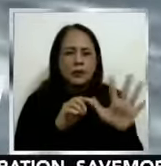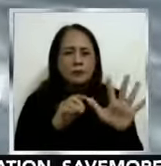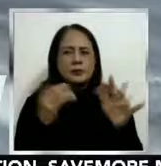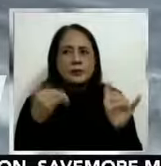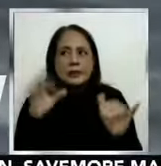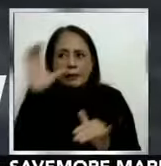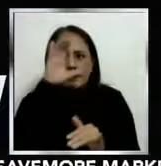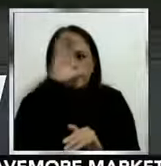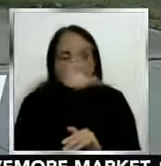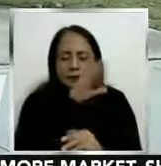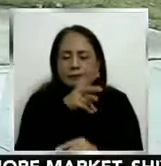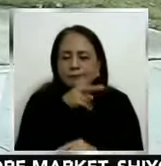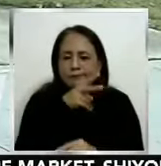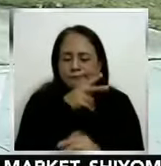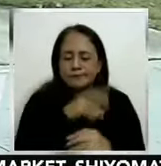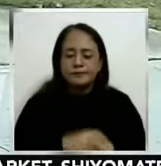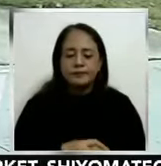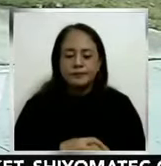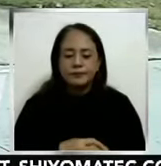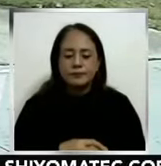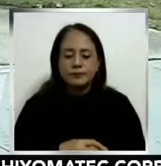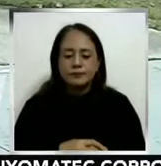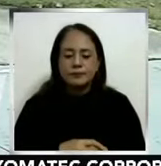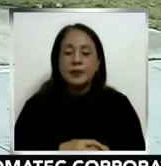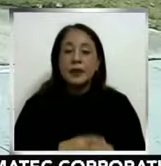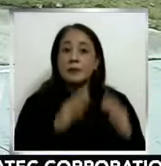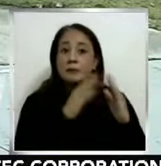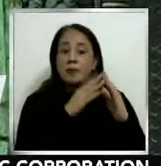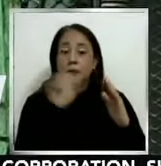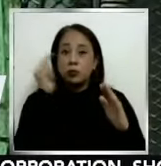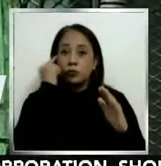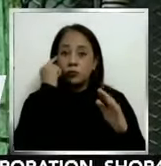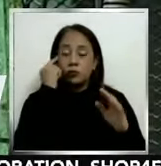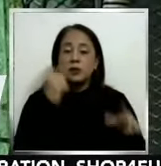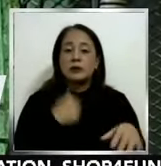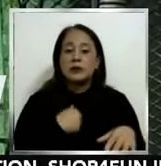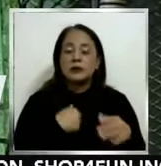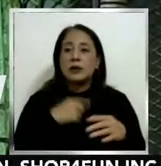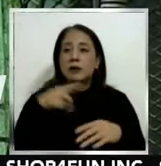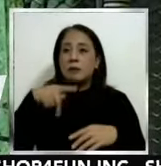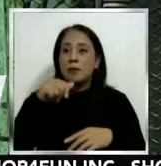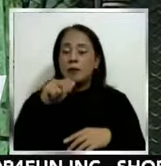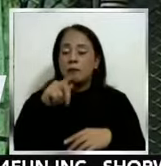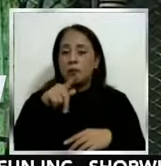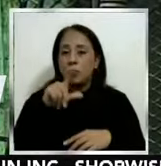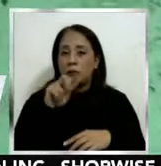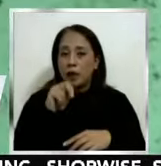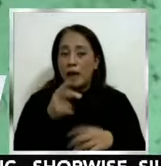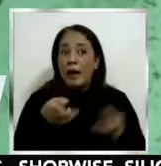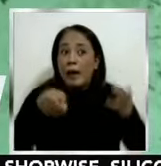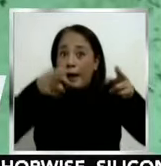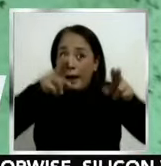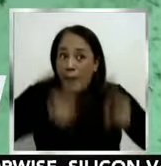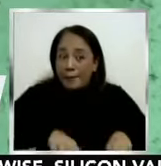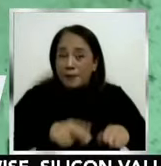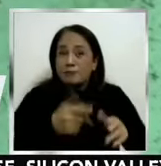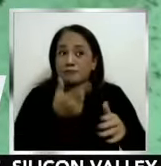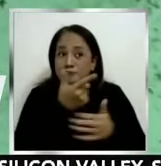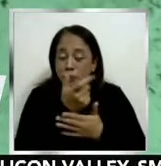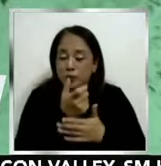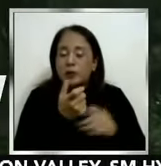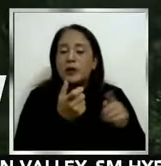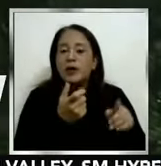sospek. Ang bahay ng gobernador sa bayan ng Pamplona kung saan naganap ang brutal na pagpaslang, sarado na sa